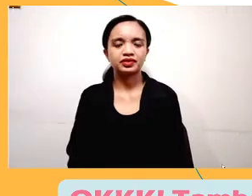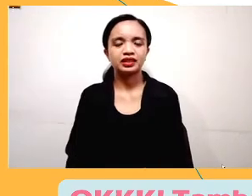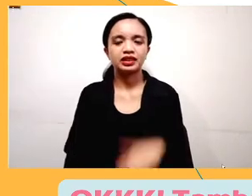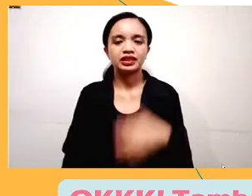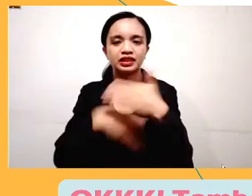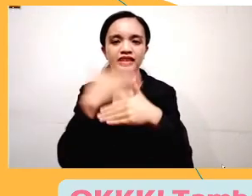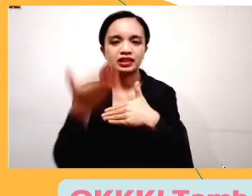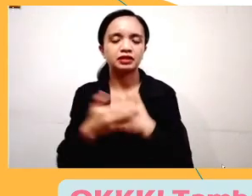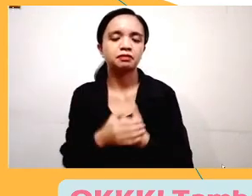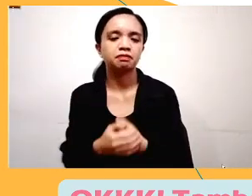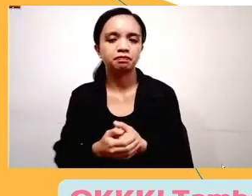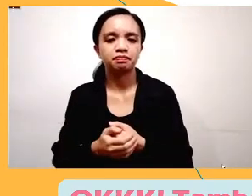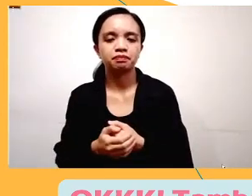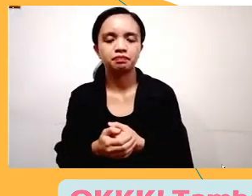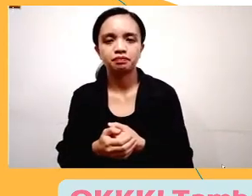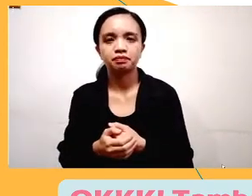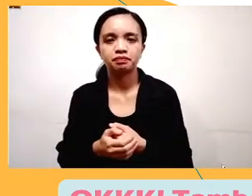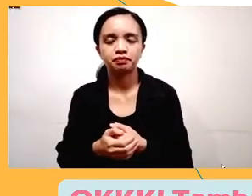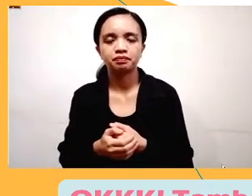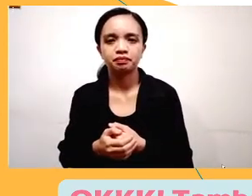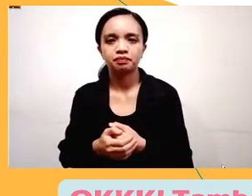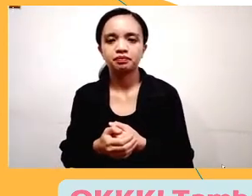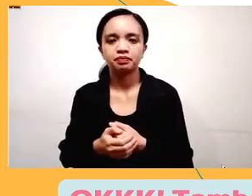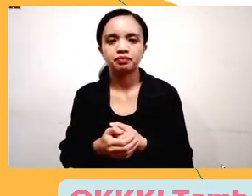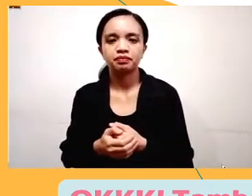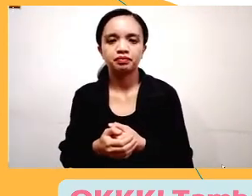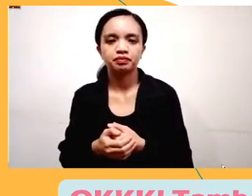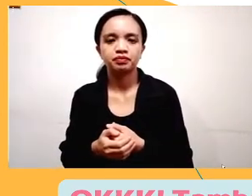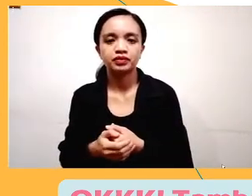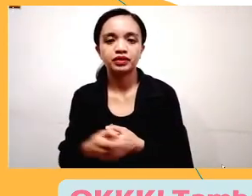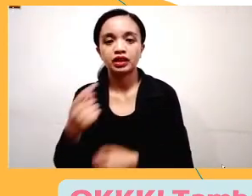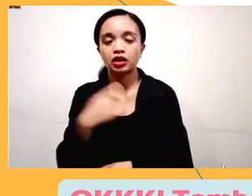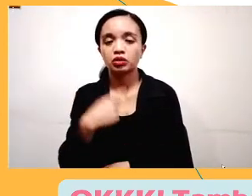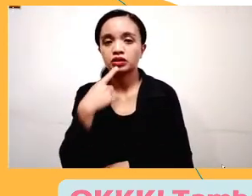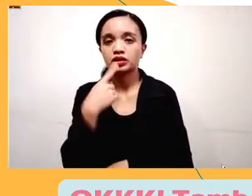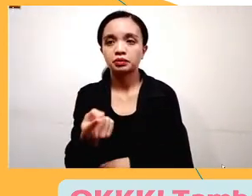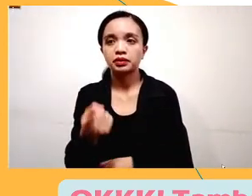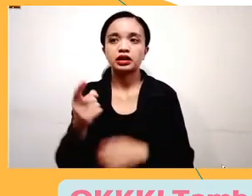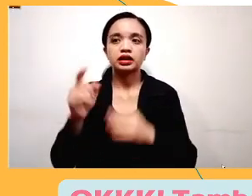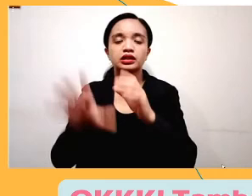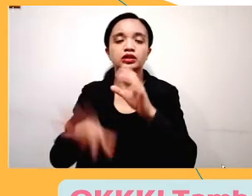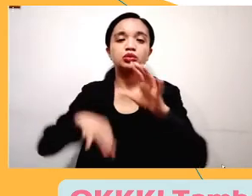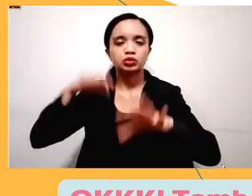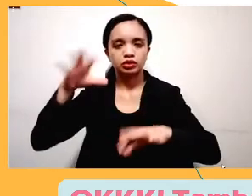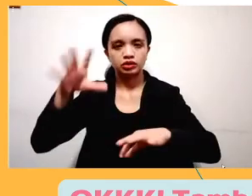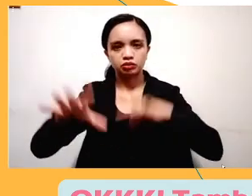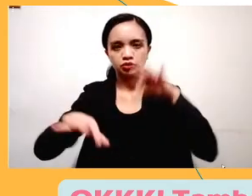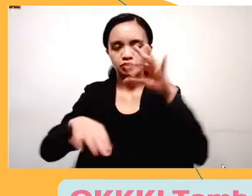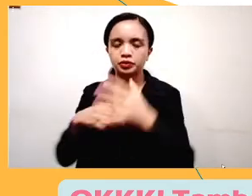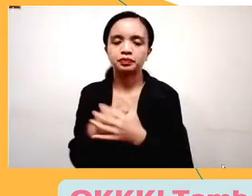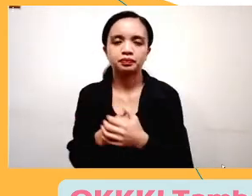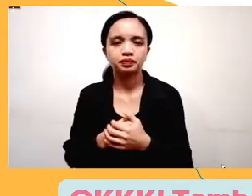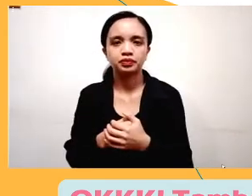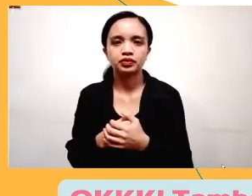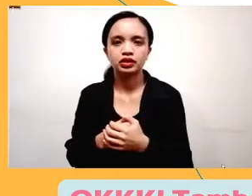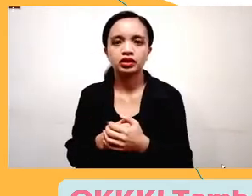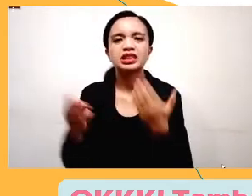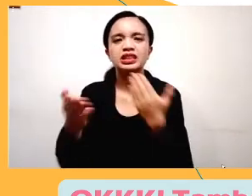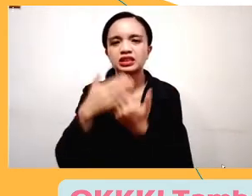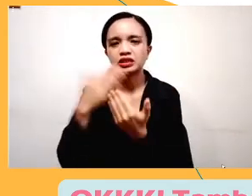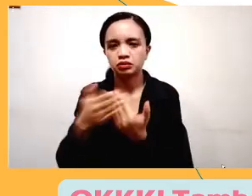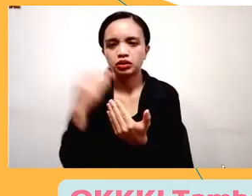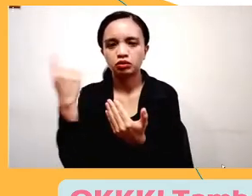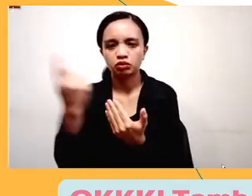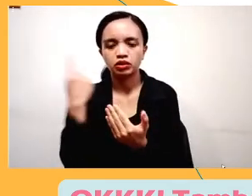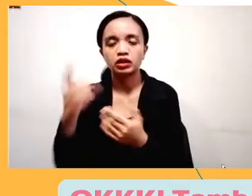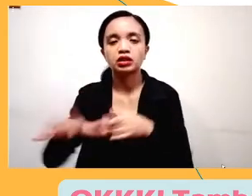is, yung, sabi ko nga, yung contribution, no? Hindi lang kasi skills ang